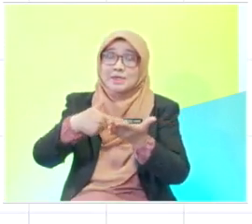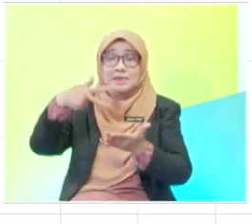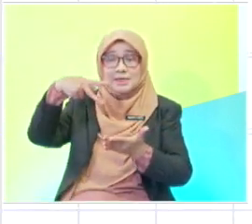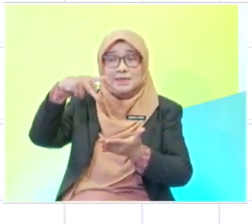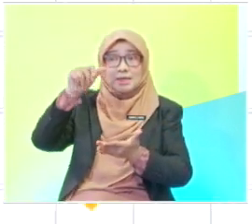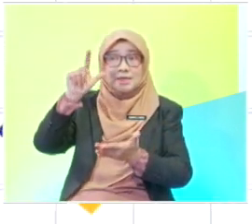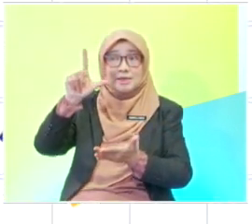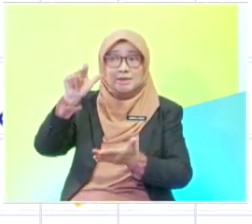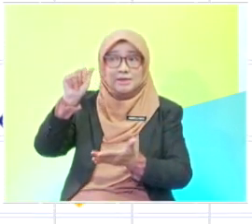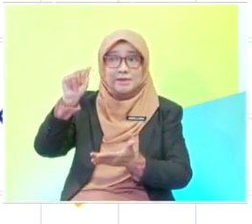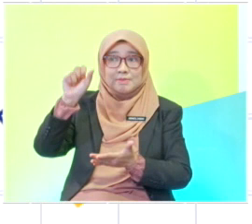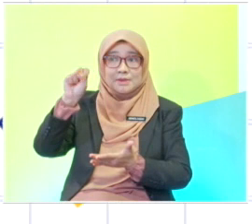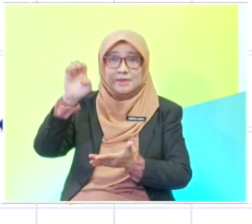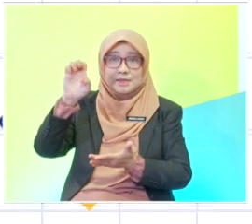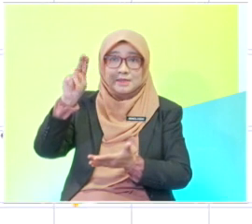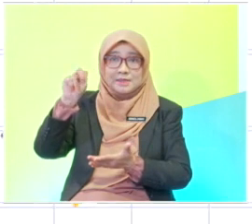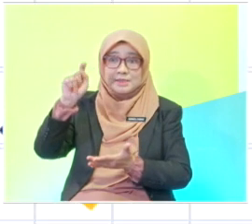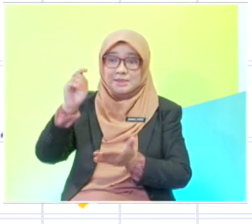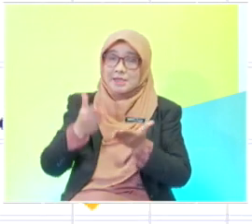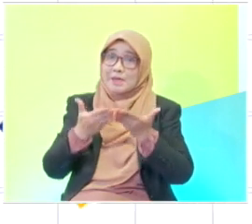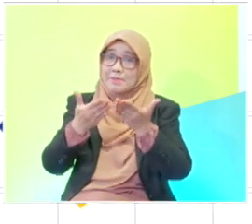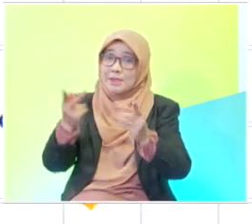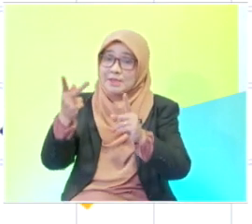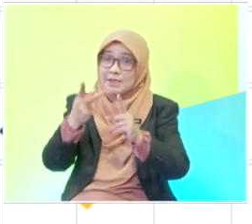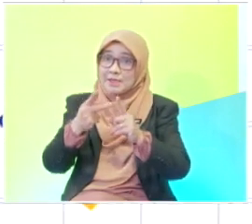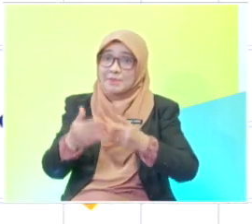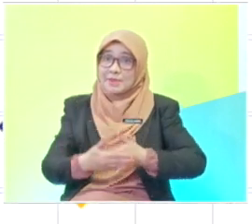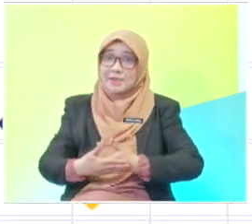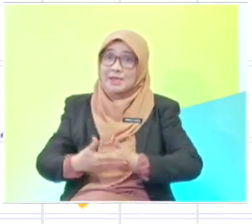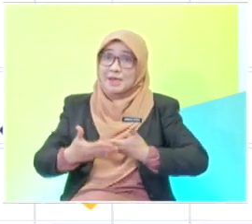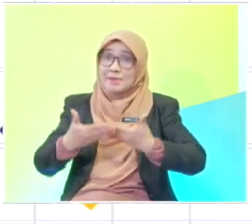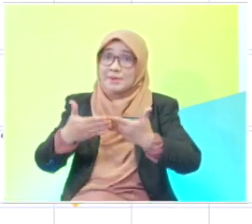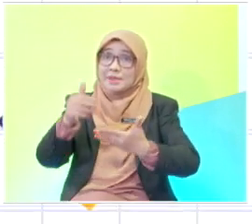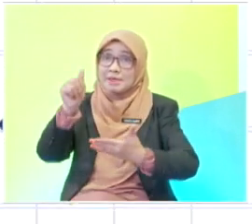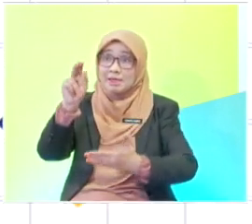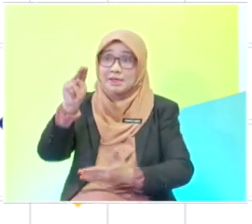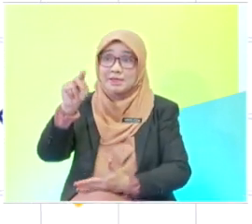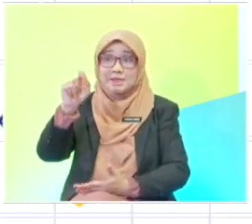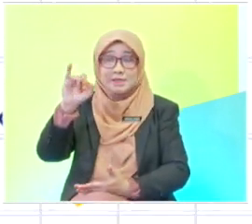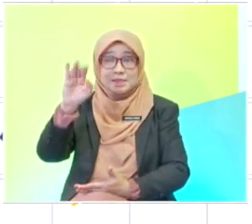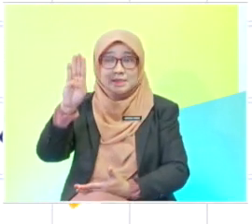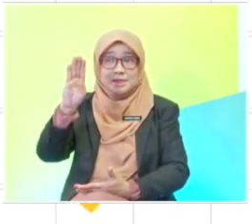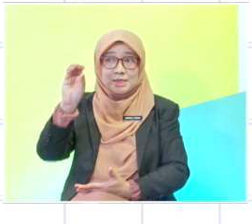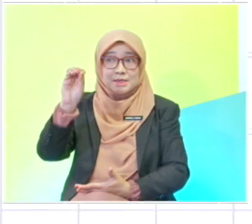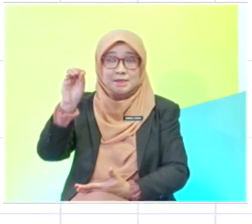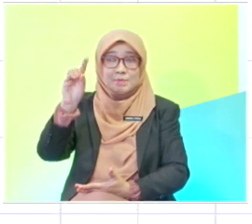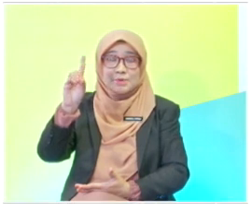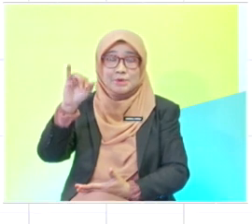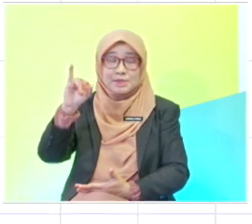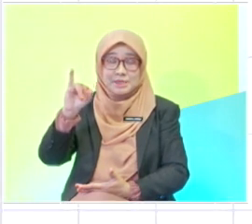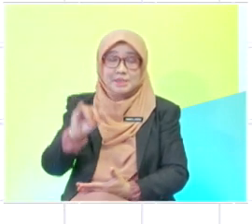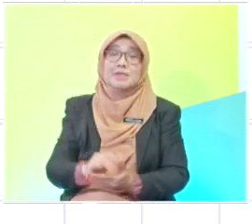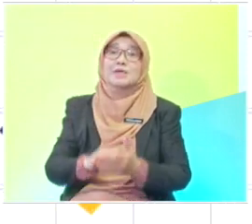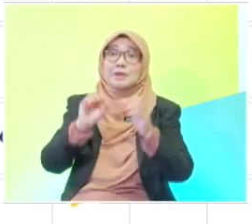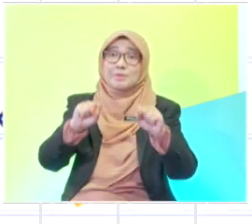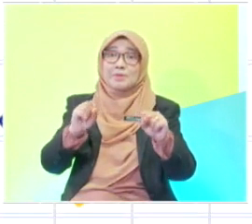fetus? Yang saya ingat akan juga memberi antibody. Kalau antibody boleh melindungi kita dari penyakit lah cikgu kan? Okey, antibody